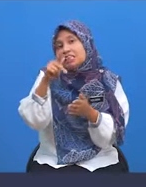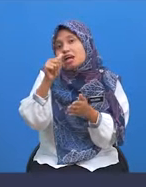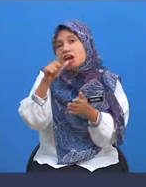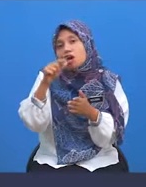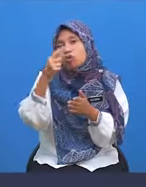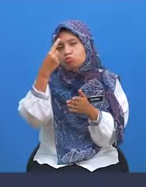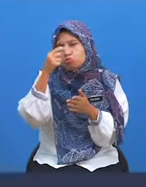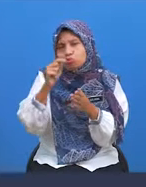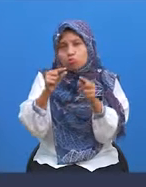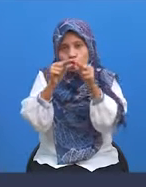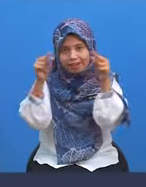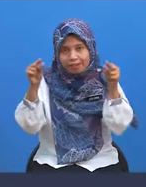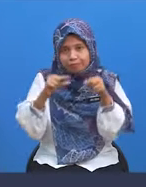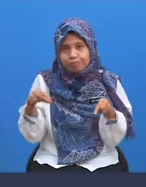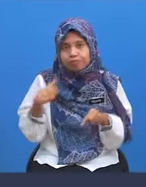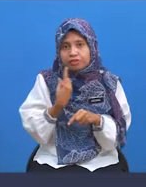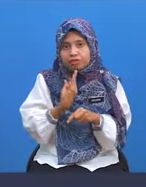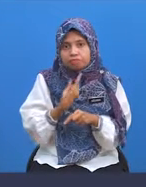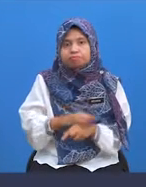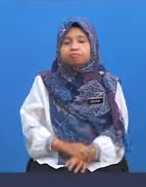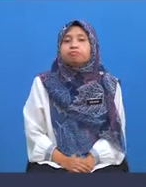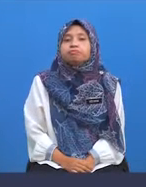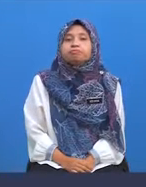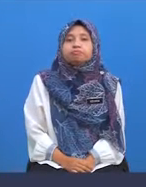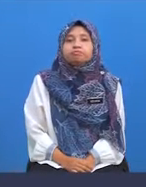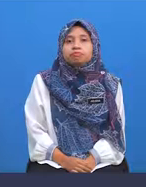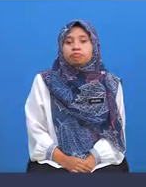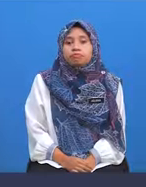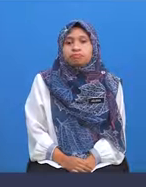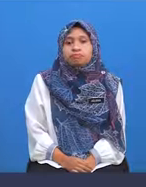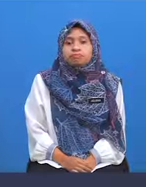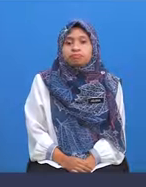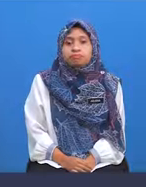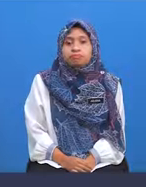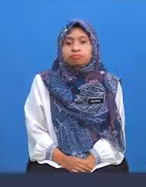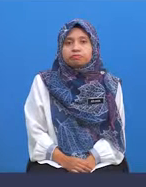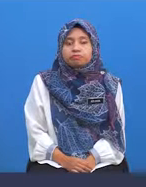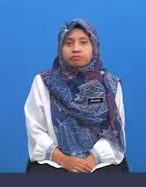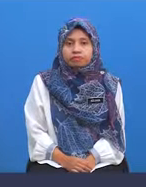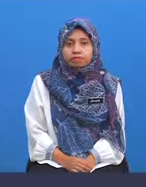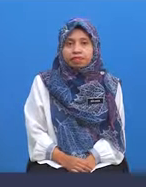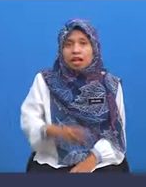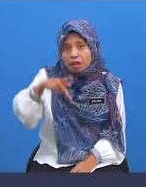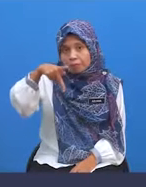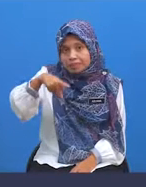Pastikan murid-murid lukis graf yang betul, iaitu graf bagi fungsi cos.